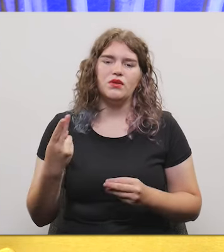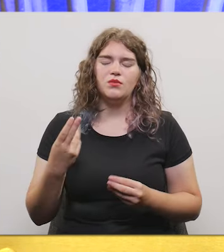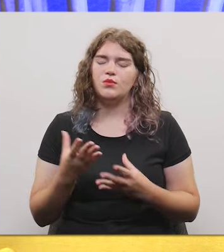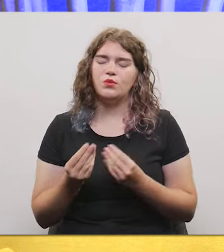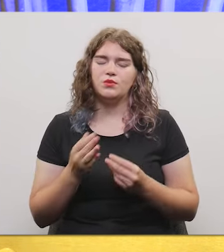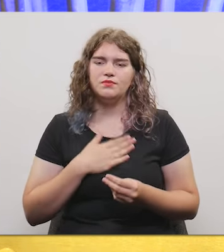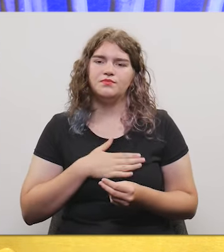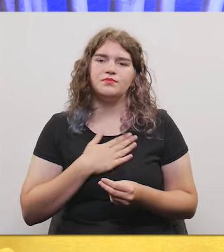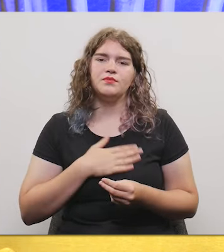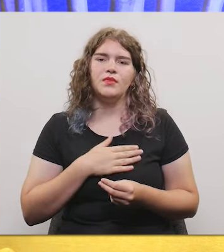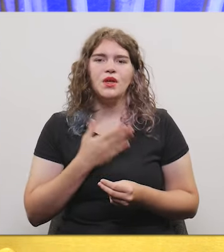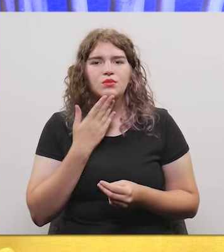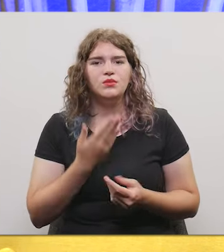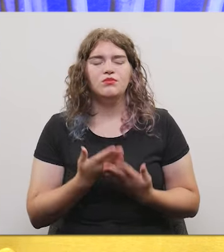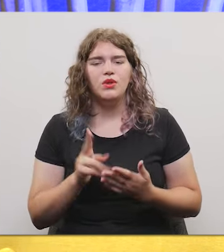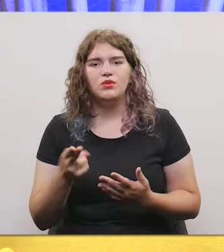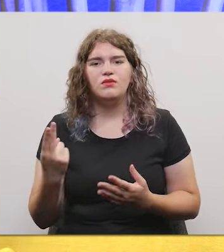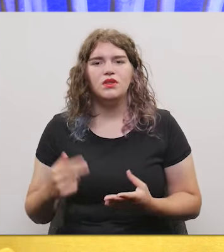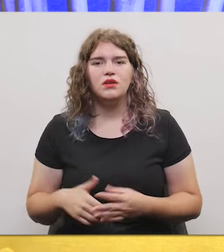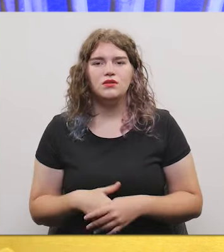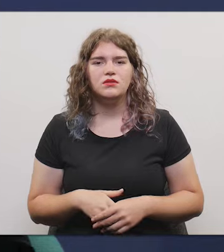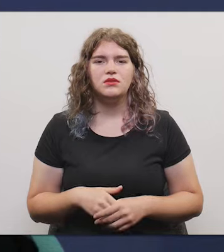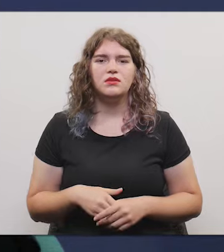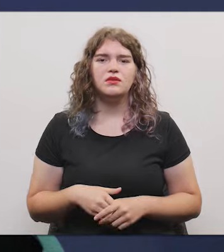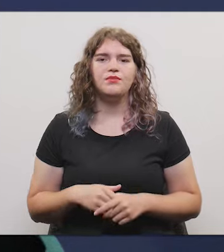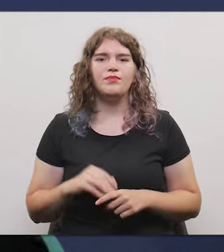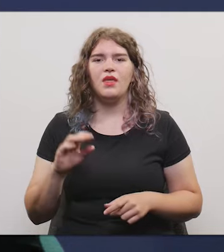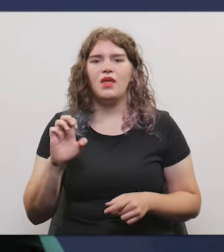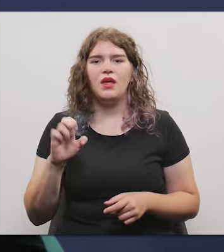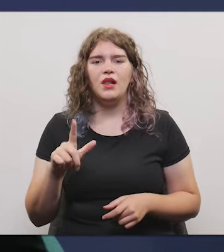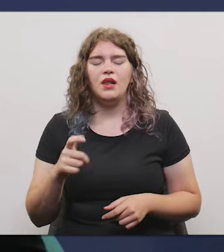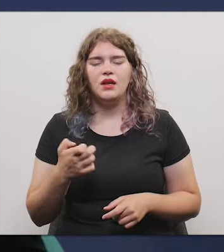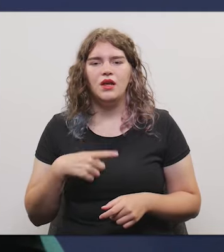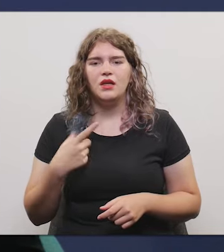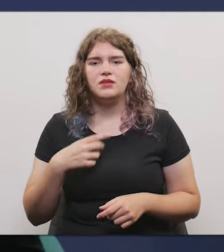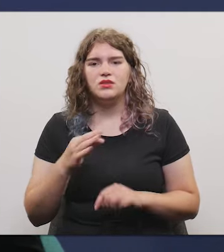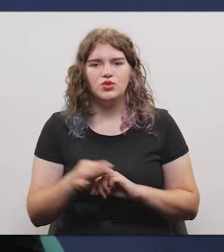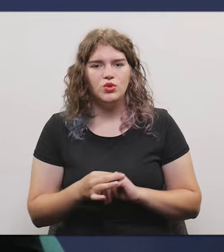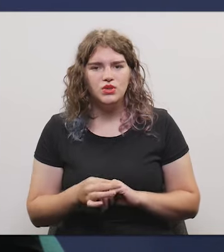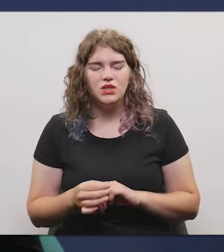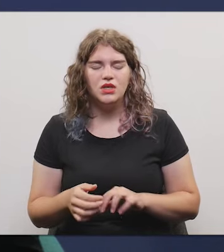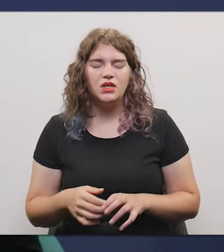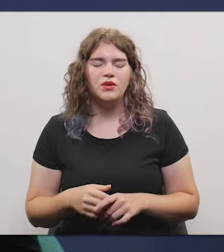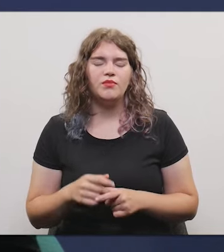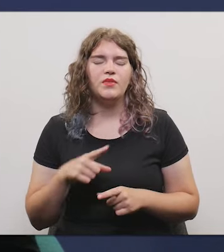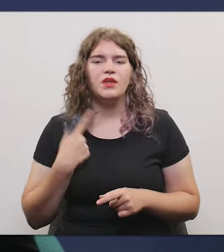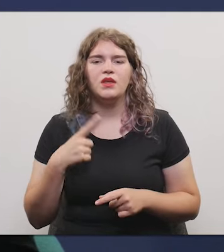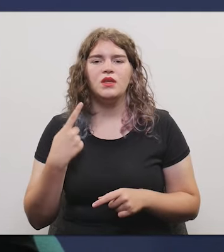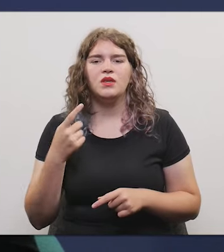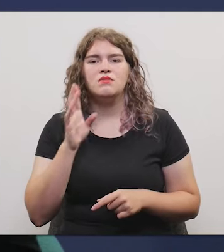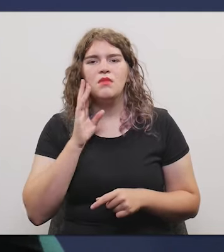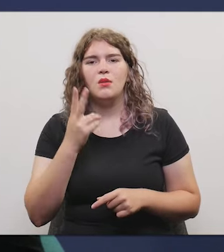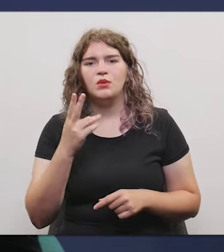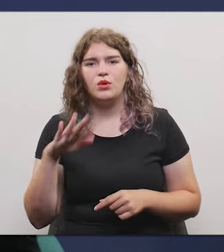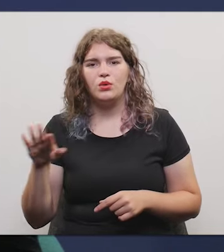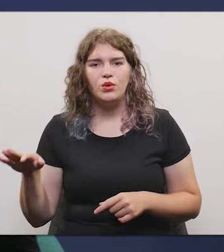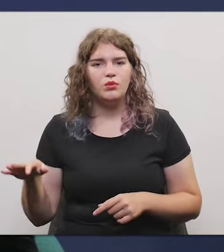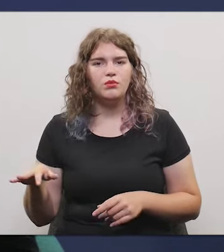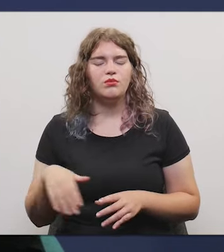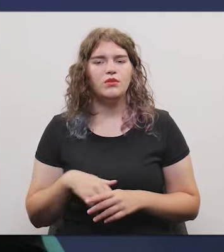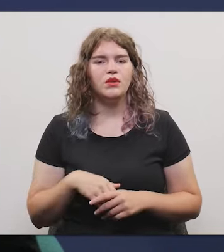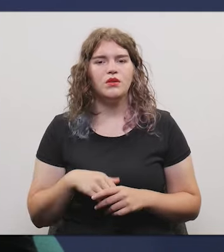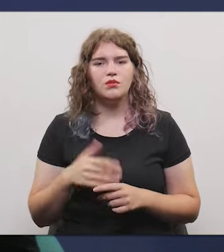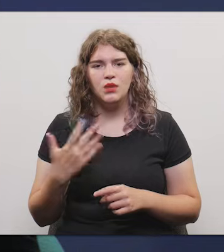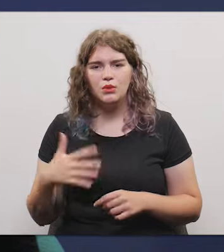invitația! Cu mult drag! Mulțumesc și eu de invitație! Elena este soție, este mamă a doi